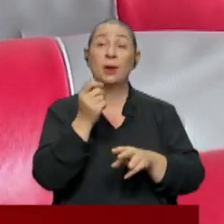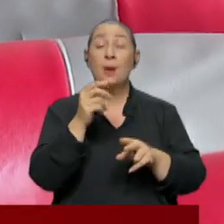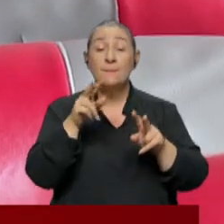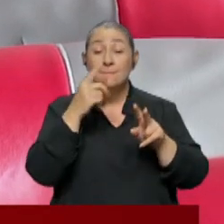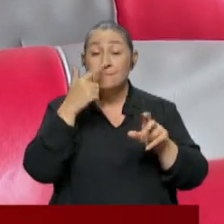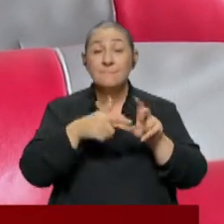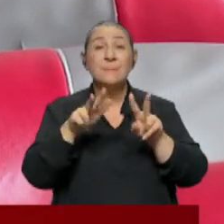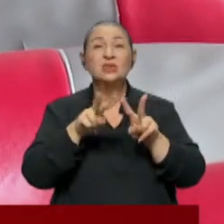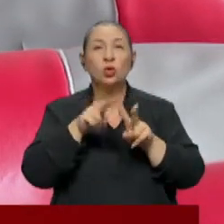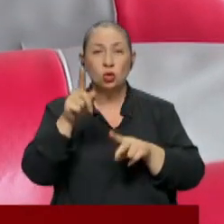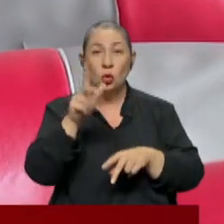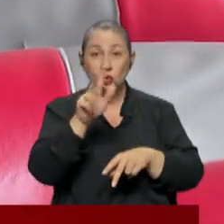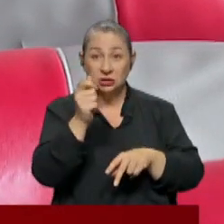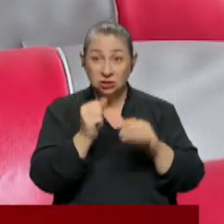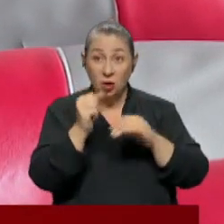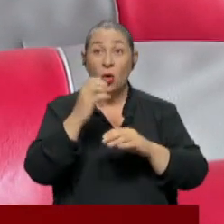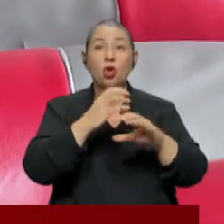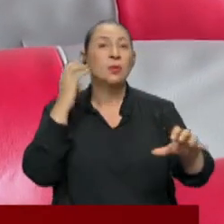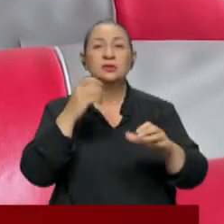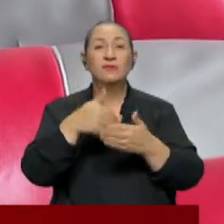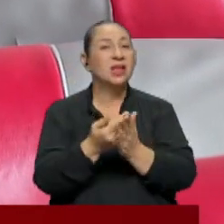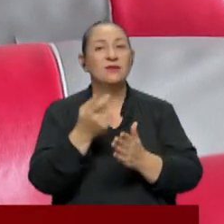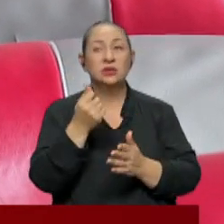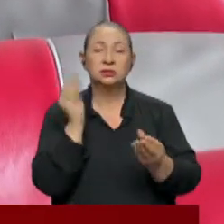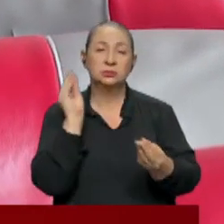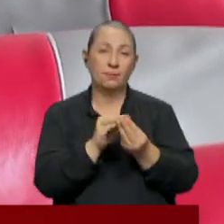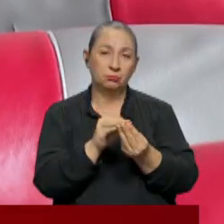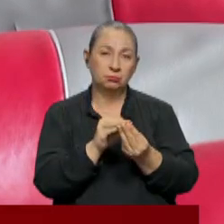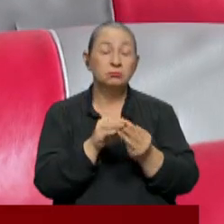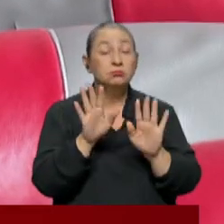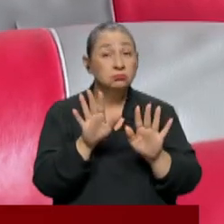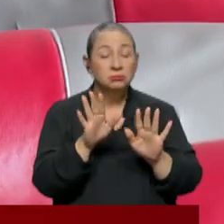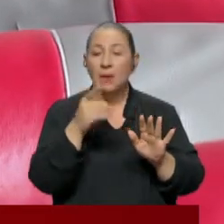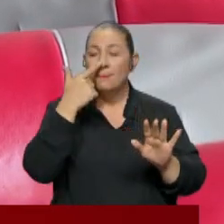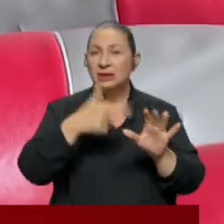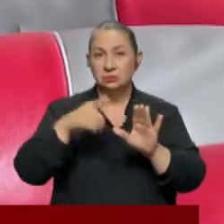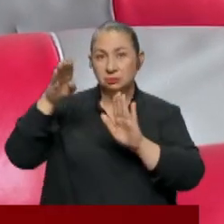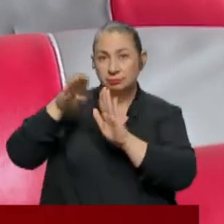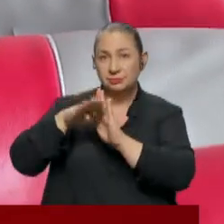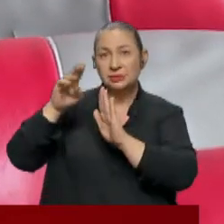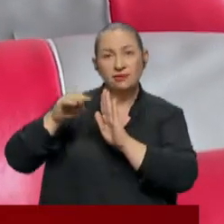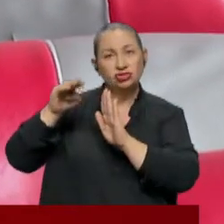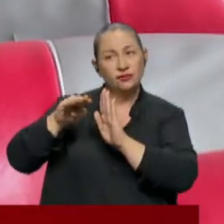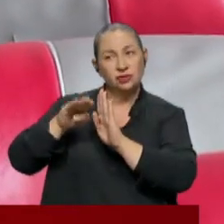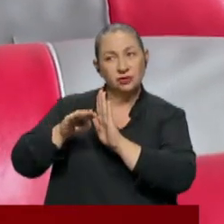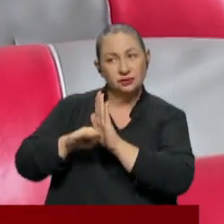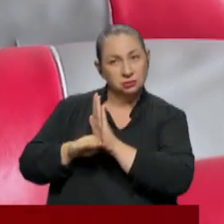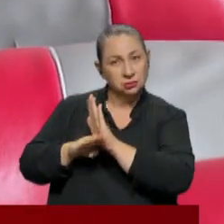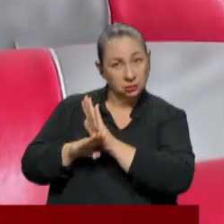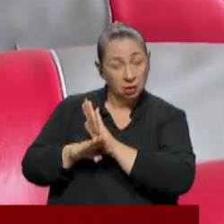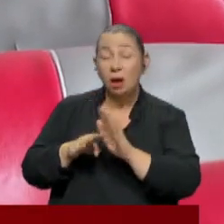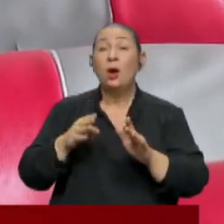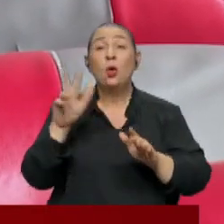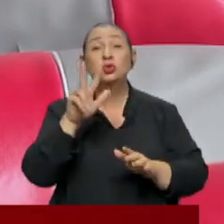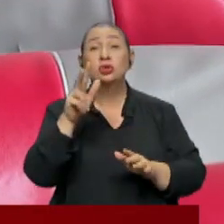fiyatı 30 liralara çıkınca otobüs firmaları da şehirler arası bilet fiyatlarına zam yaptı. Ancak akaryakıt fiyatları kademeli olarak düşüşe geçti.